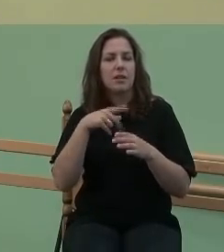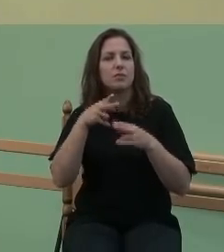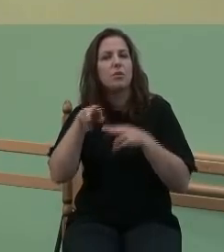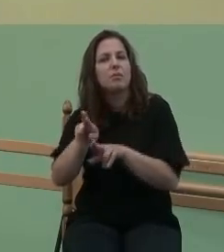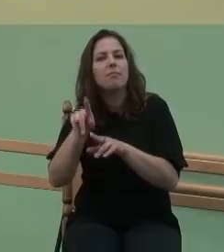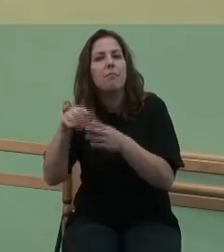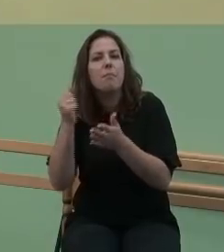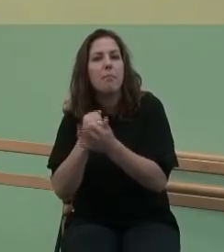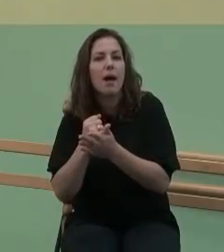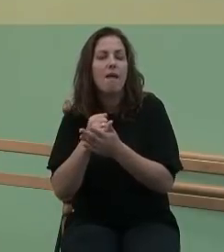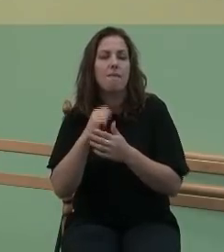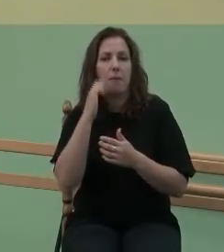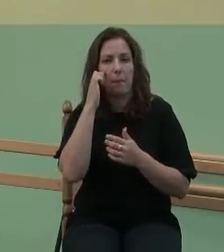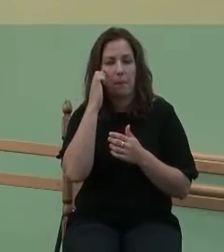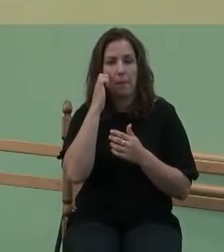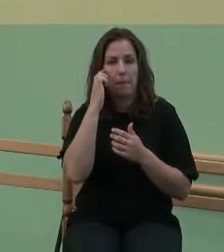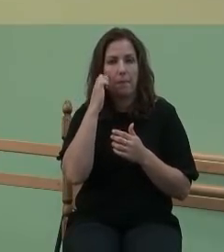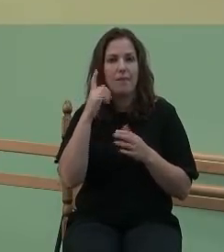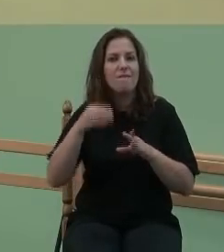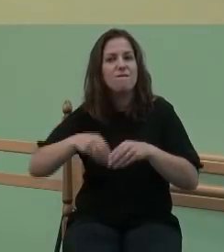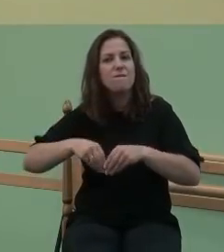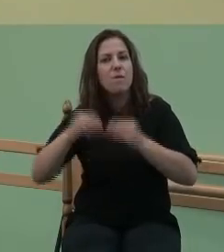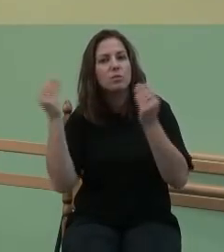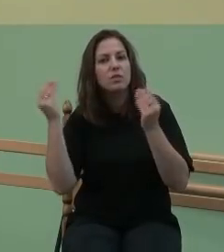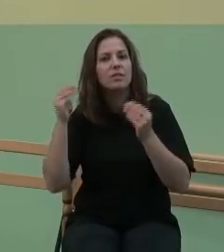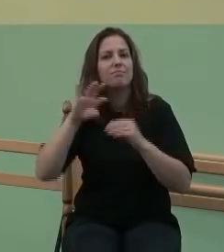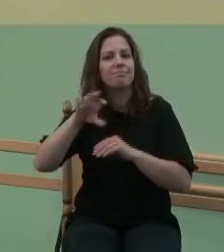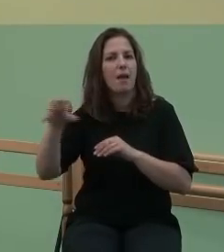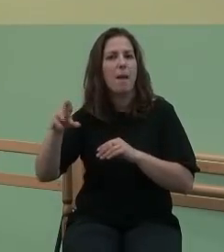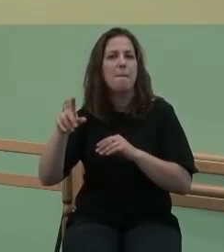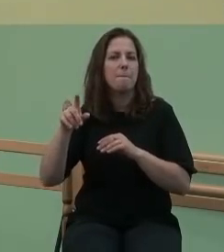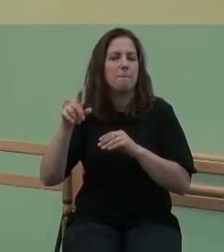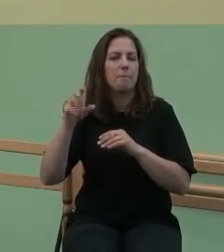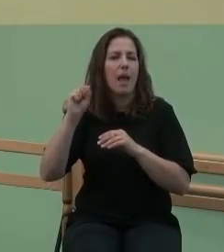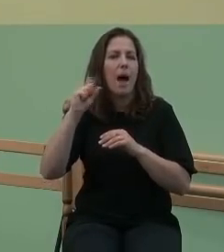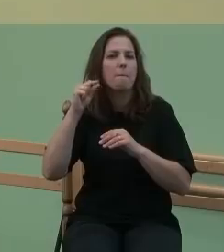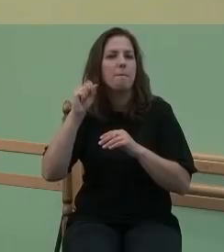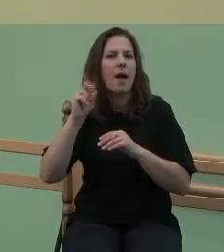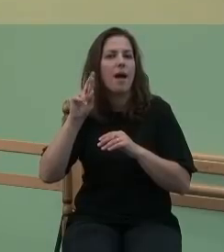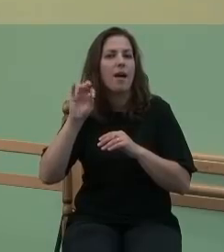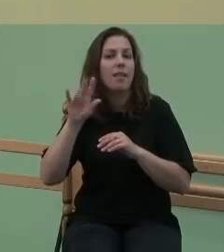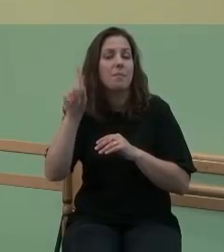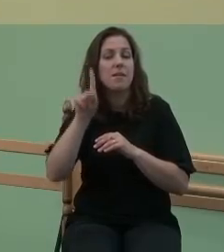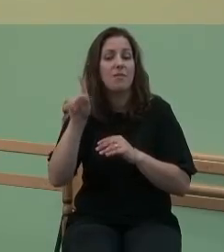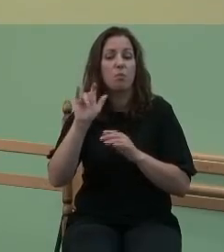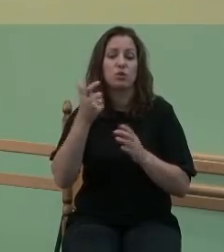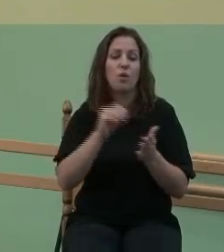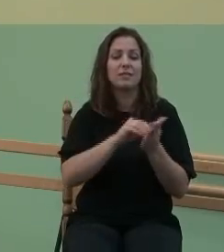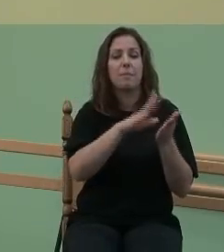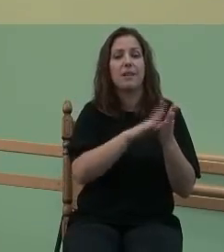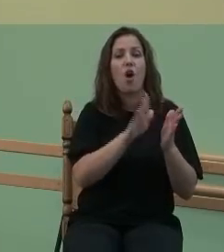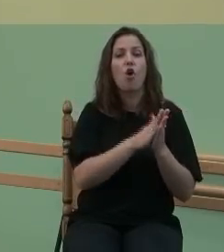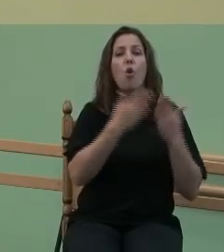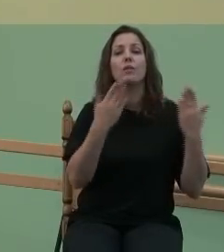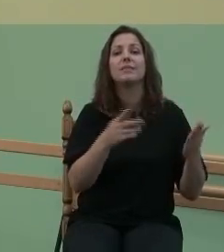prawa w funkcjonowaniu aparatu państwowego. Bo z tego, że jest coś napisane w Konstytucji